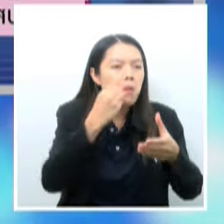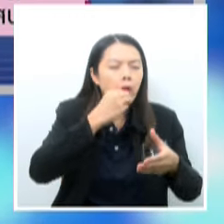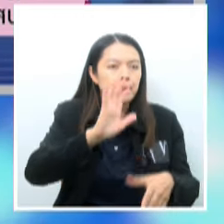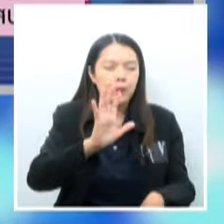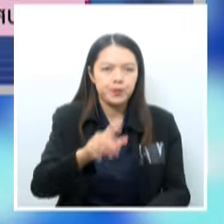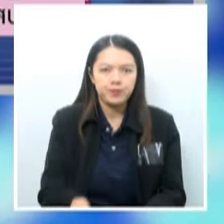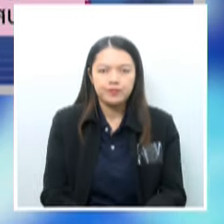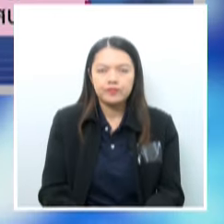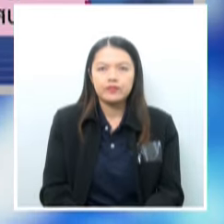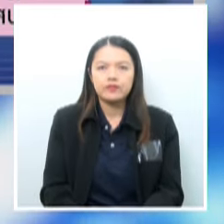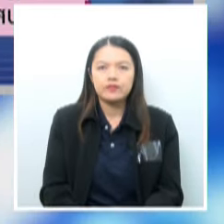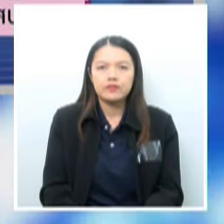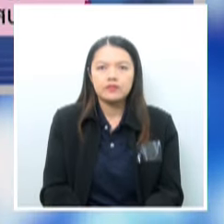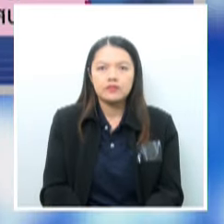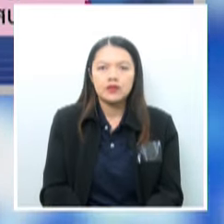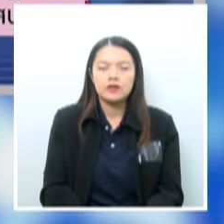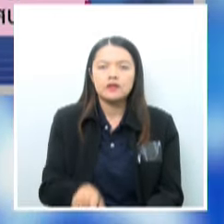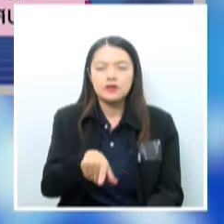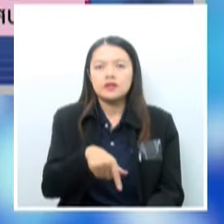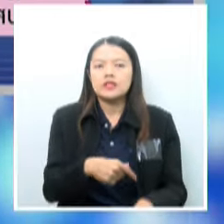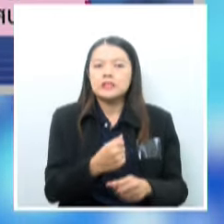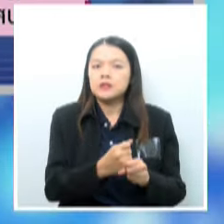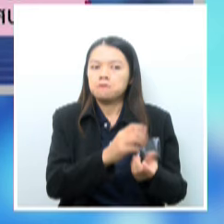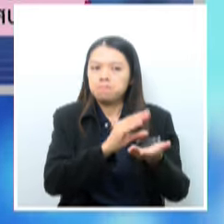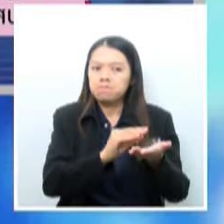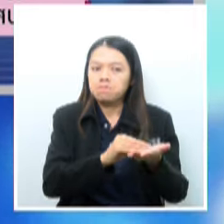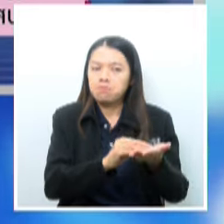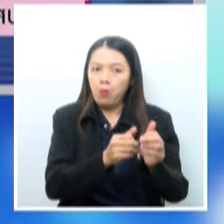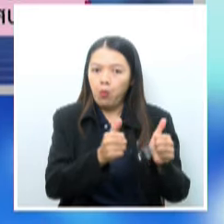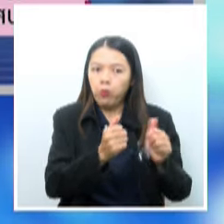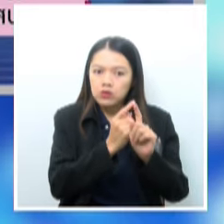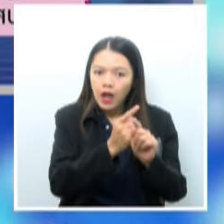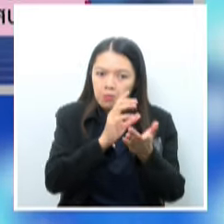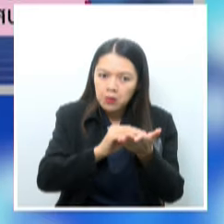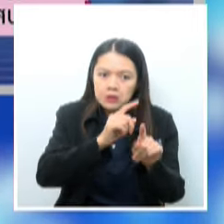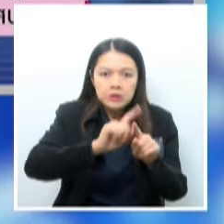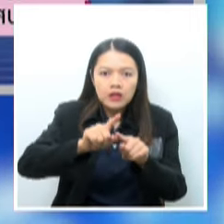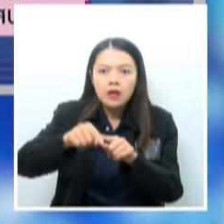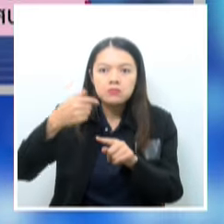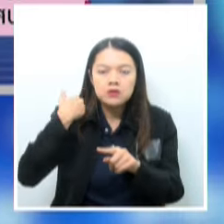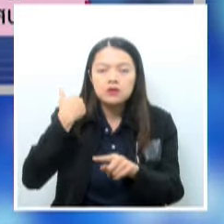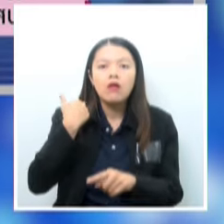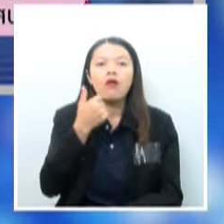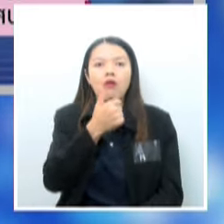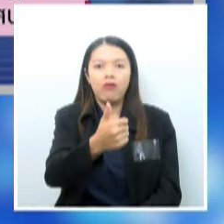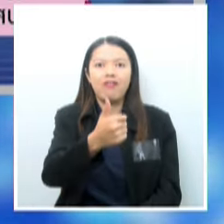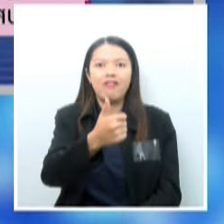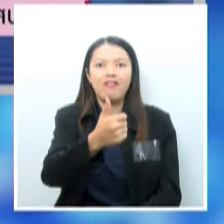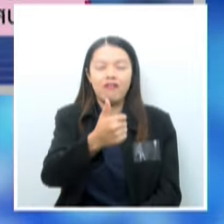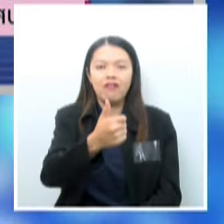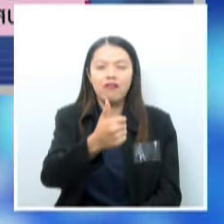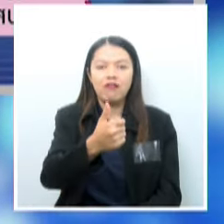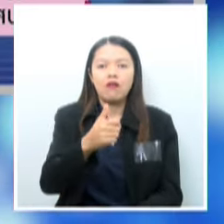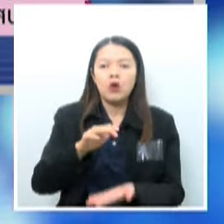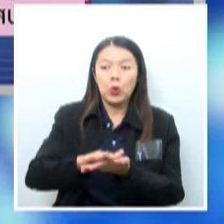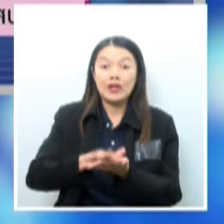ทศก็เป็นการนิเทศที่สามารถได้ผลของการติดตามเรื่องอื่นไปด้วยพอได้มาสมมุติได้เรื่องว่าอ้าวโรง